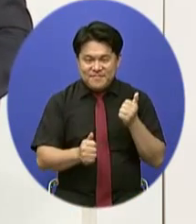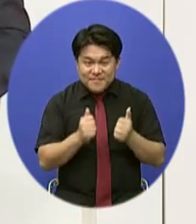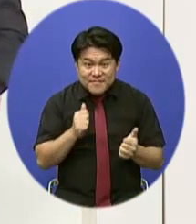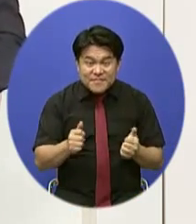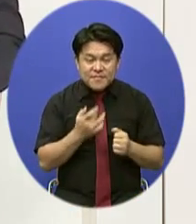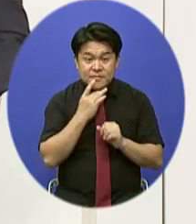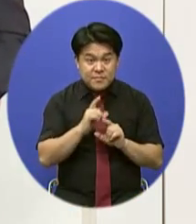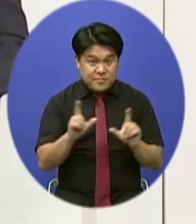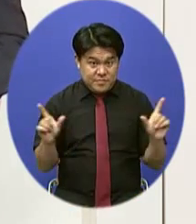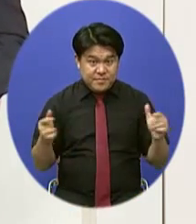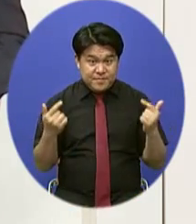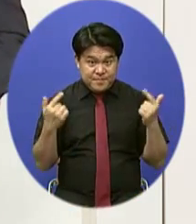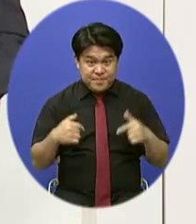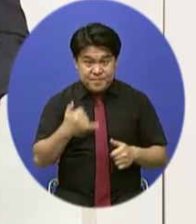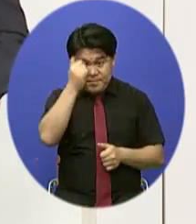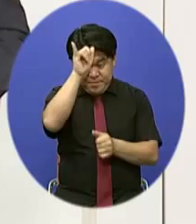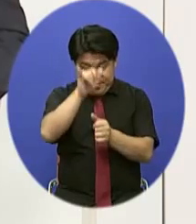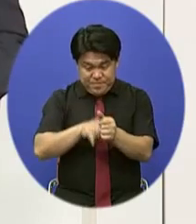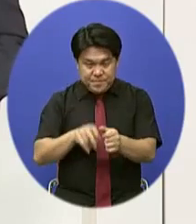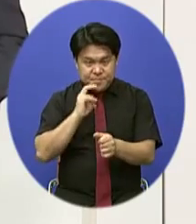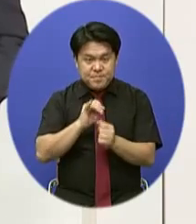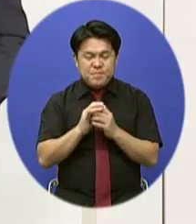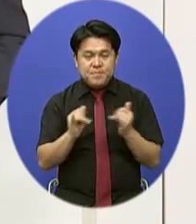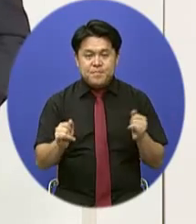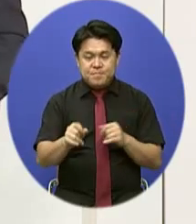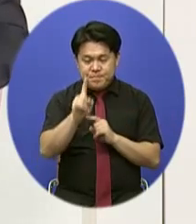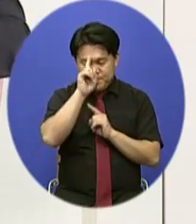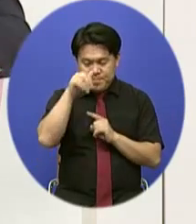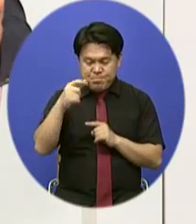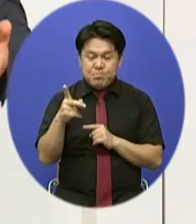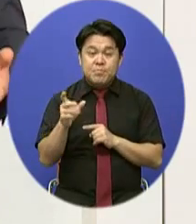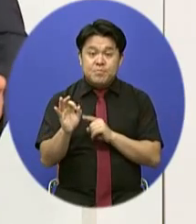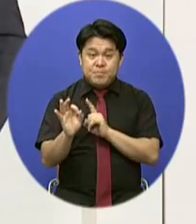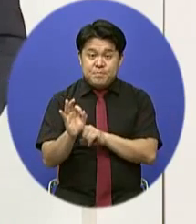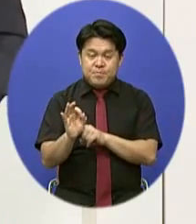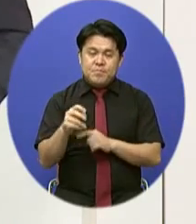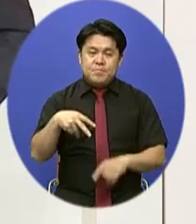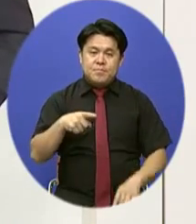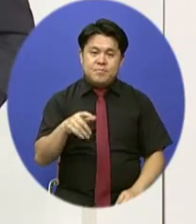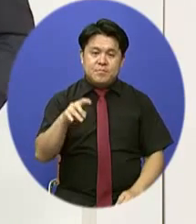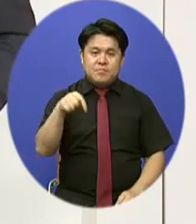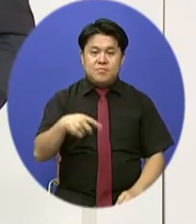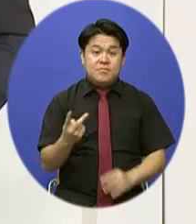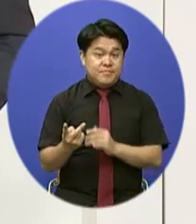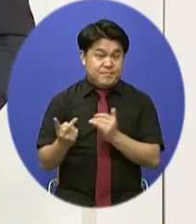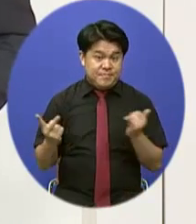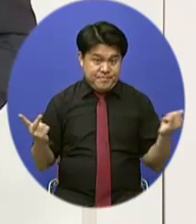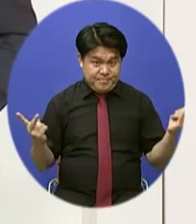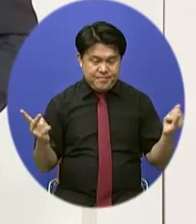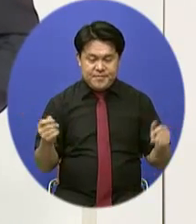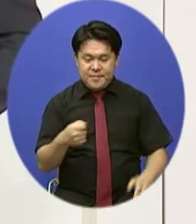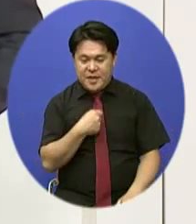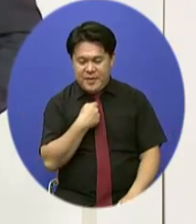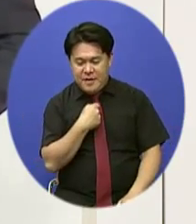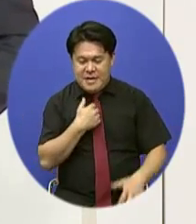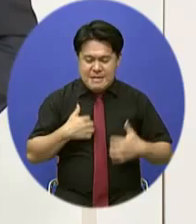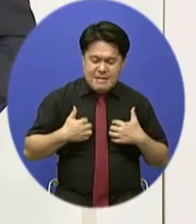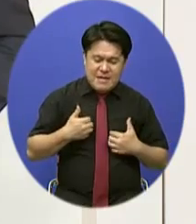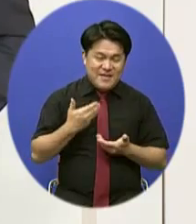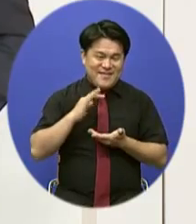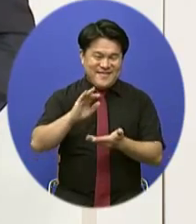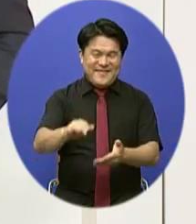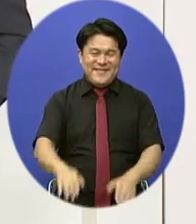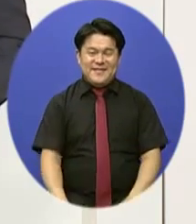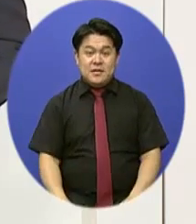매주 화요일 효녀 가수 이효정, 춘향아 서정우가 네. 여러분 앞에 최선을 다해서 재미나게 풀어볼까